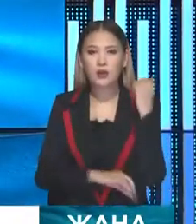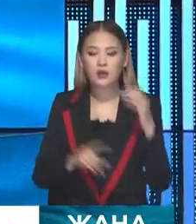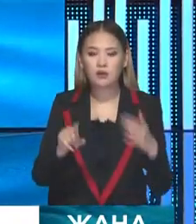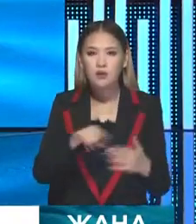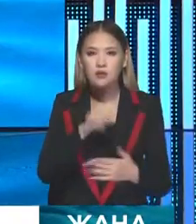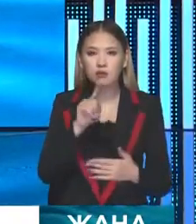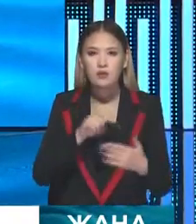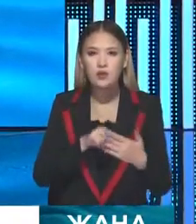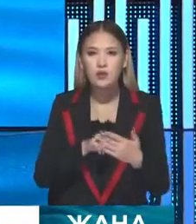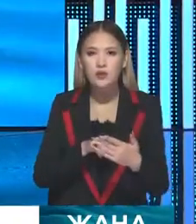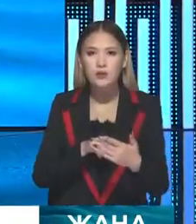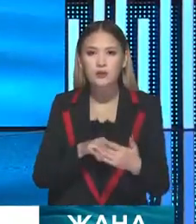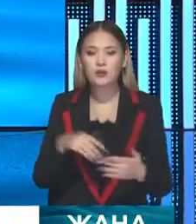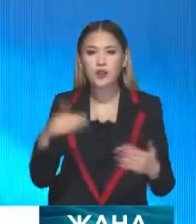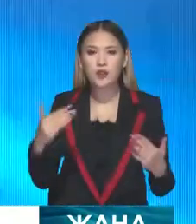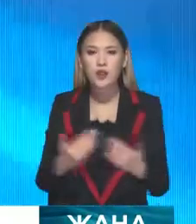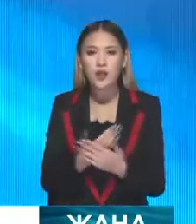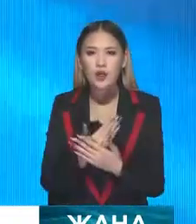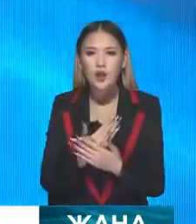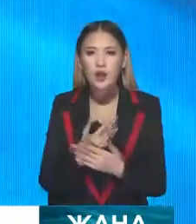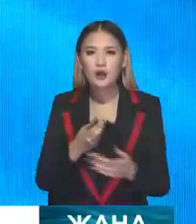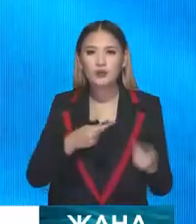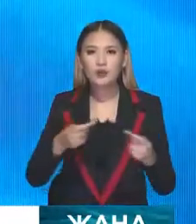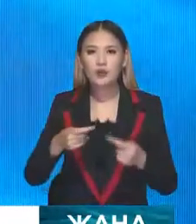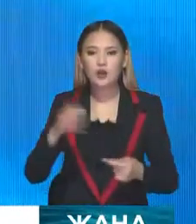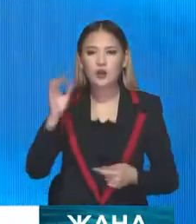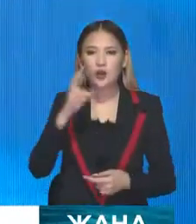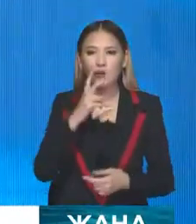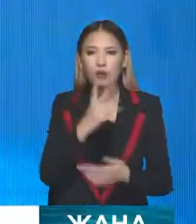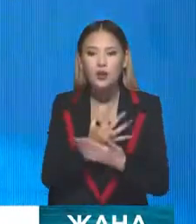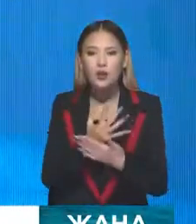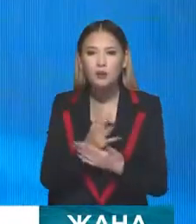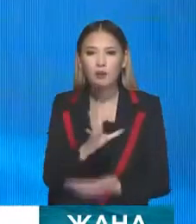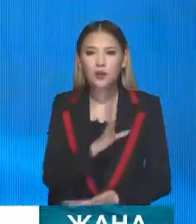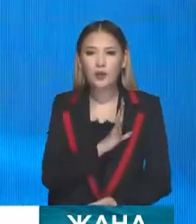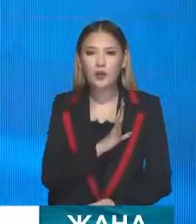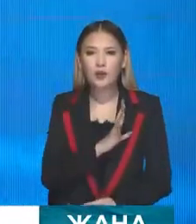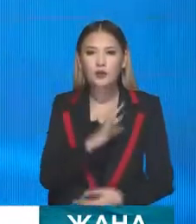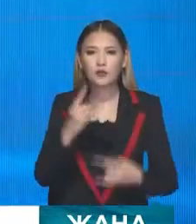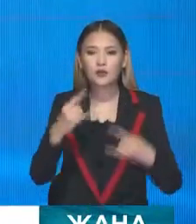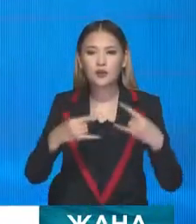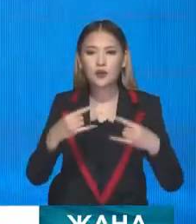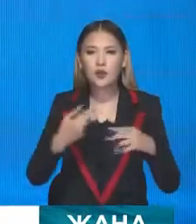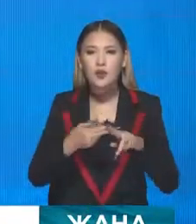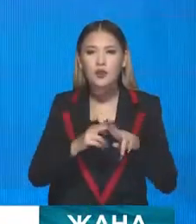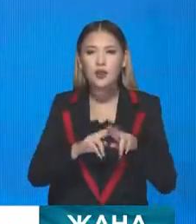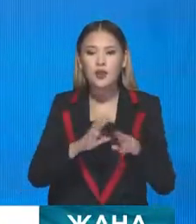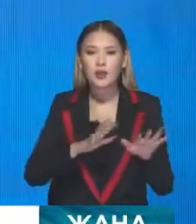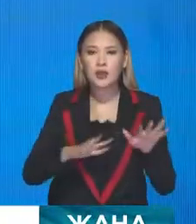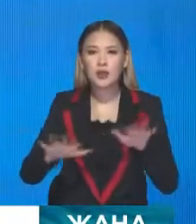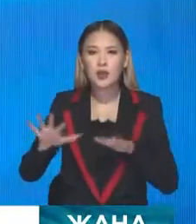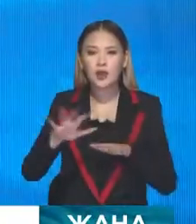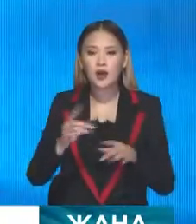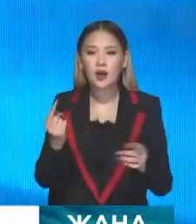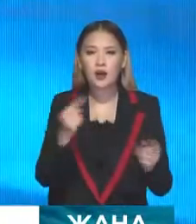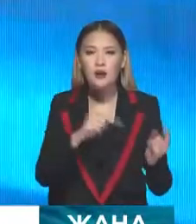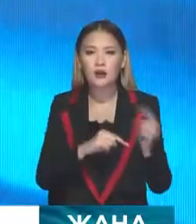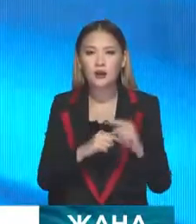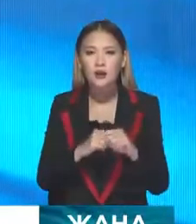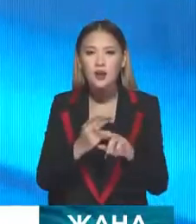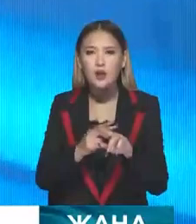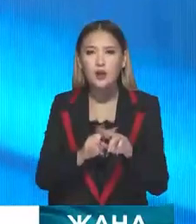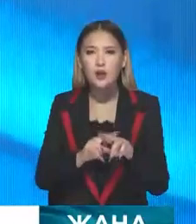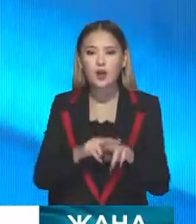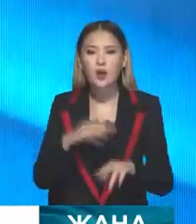мынау жаңа әріптесіміз нысаналы ғылдың материалын көріп шықтық. Ел арасында мынау оң жақ, рөлі